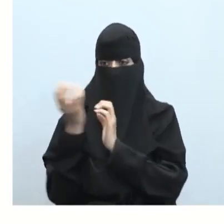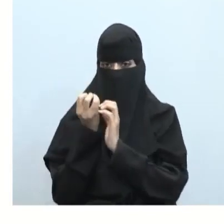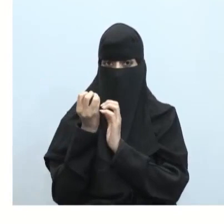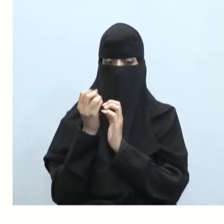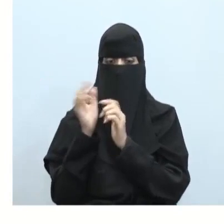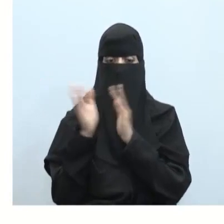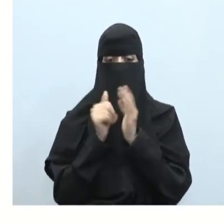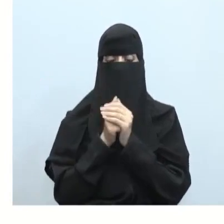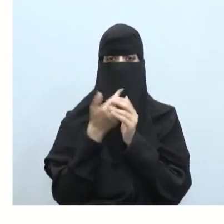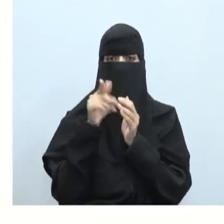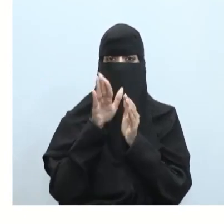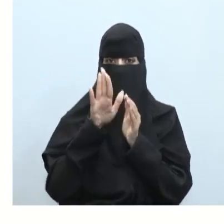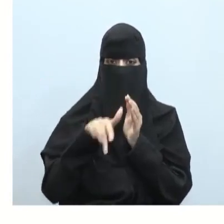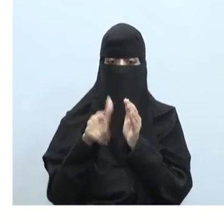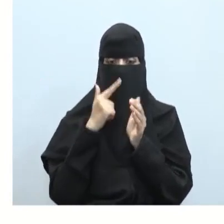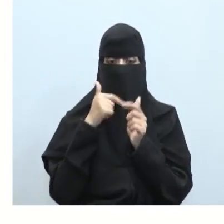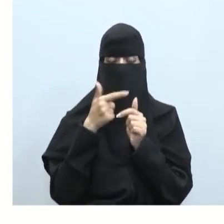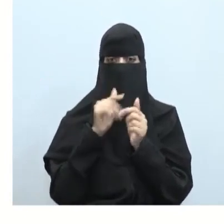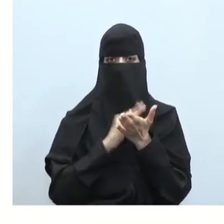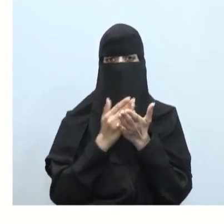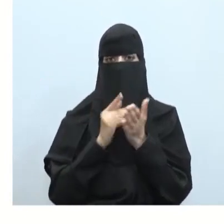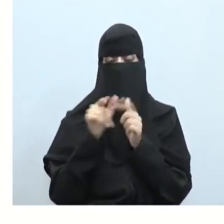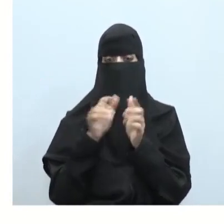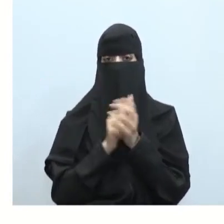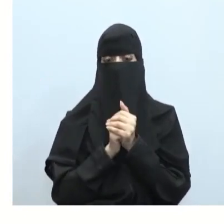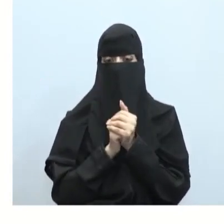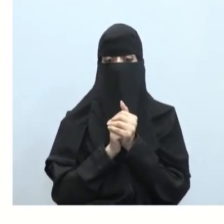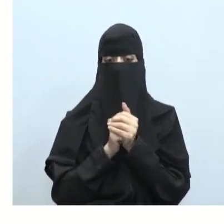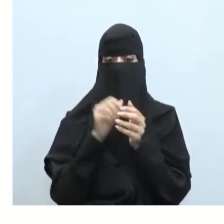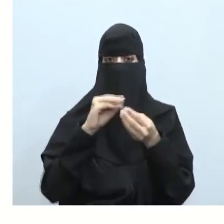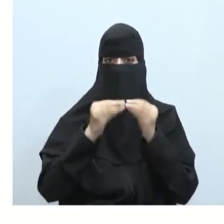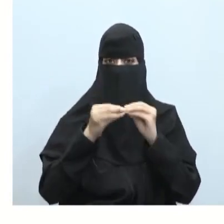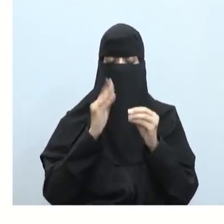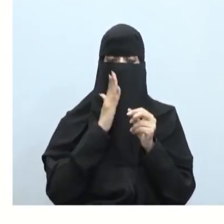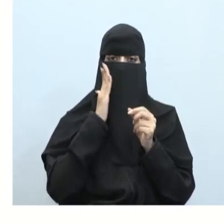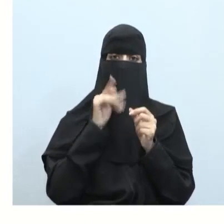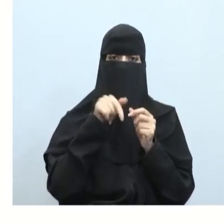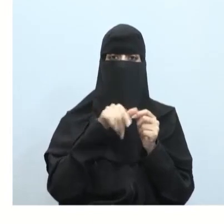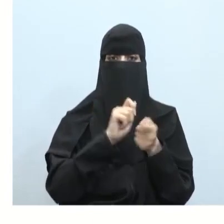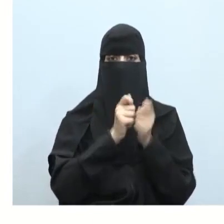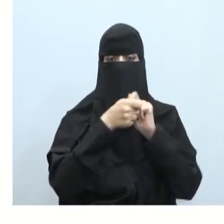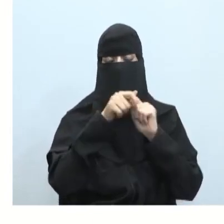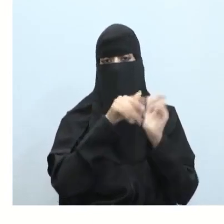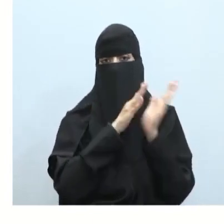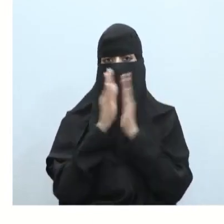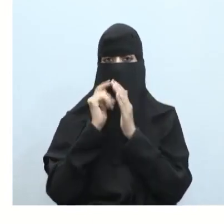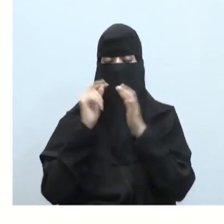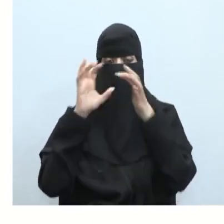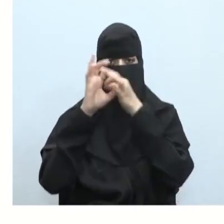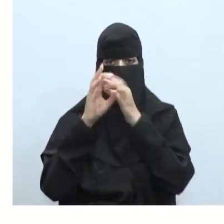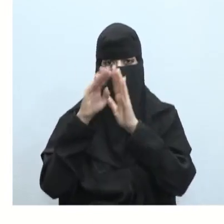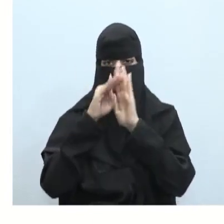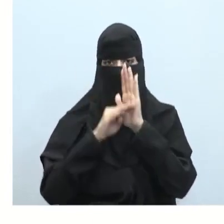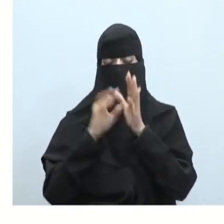سكوت موجوده لدينا قام بترجمتها المترجم اما التي باللون الوردي فقام بتحويلها ملف الرابط او برنامج